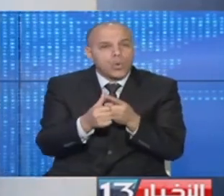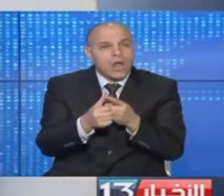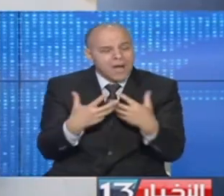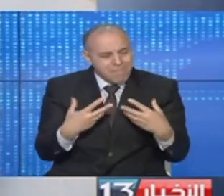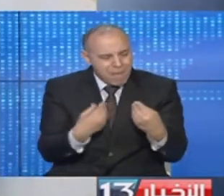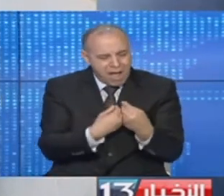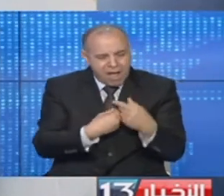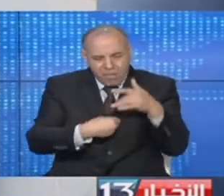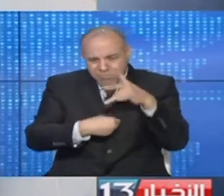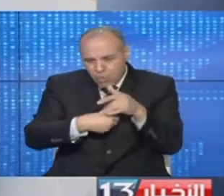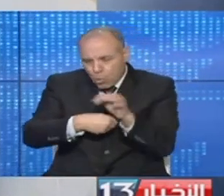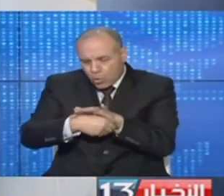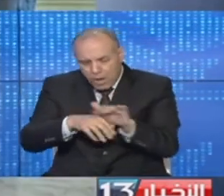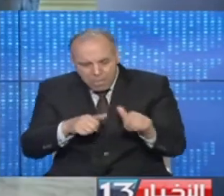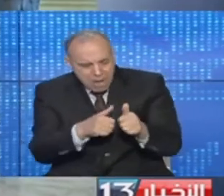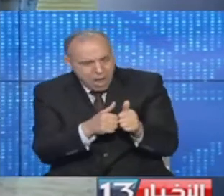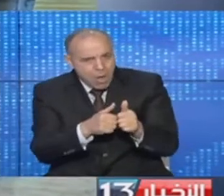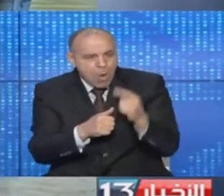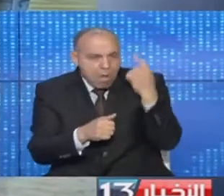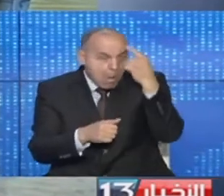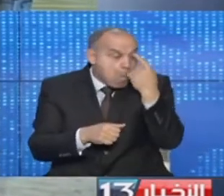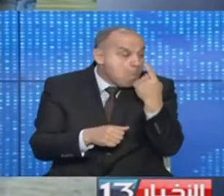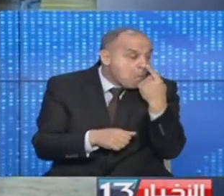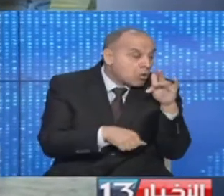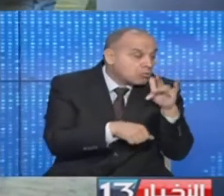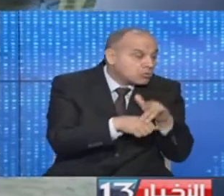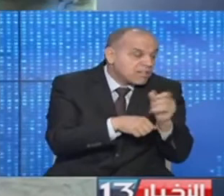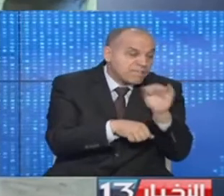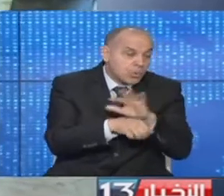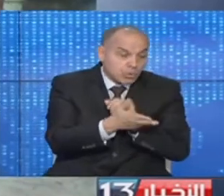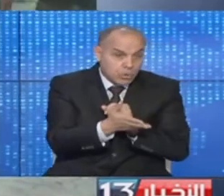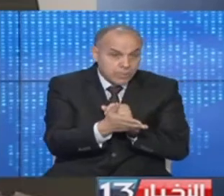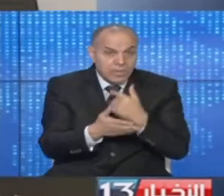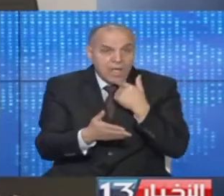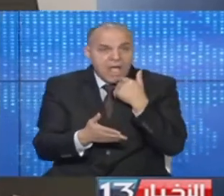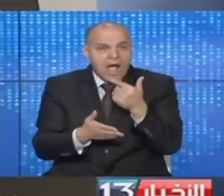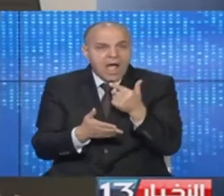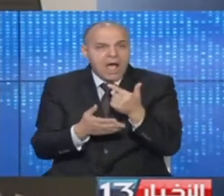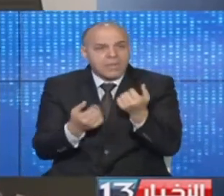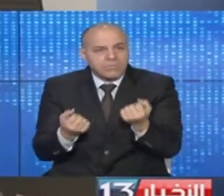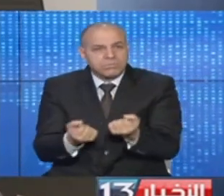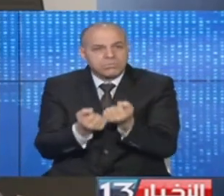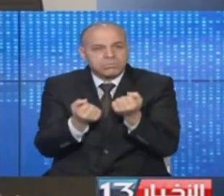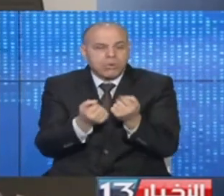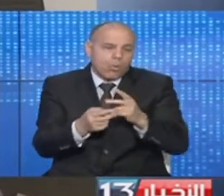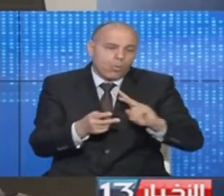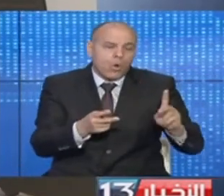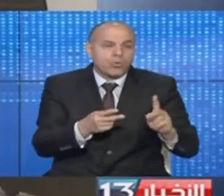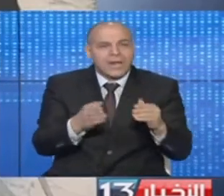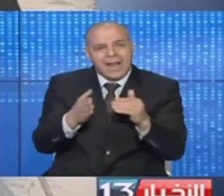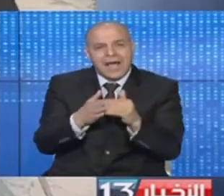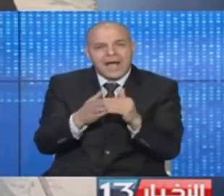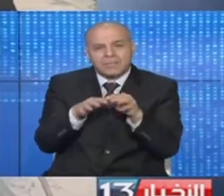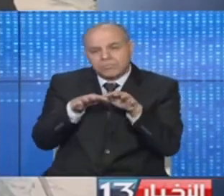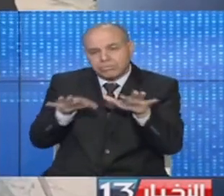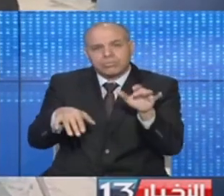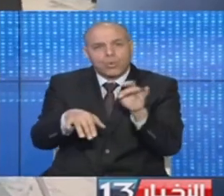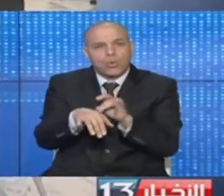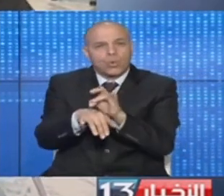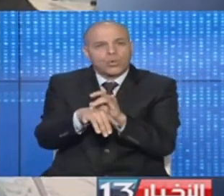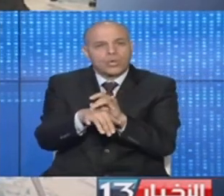المخالطين للمصابين والمشتبه في إصابتهم بالفيروس، تعقبها حملة احتمالات أخرى للحد من تفشي